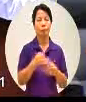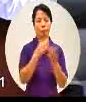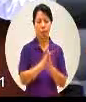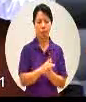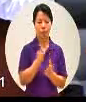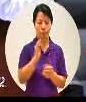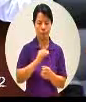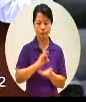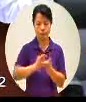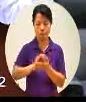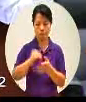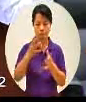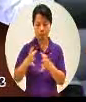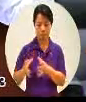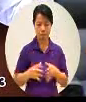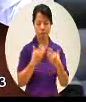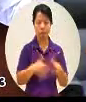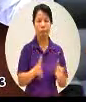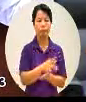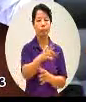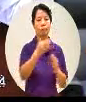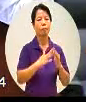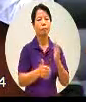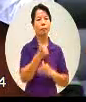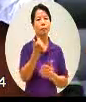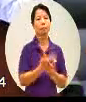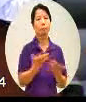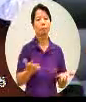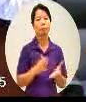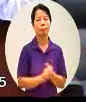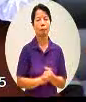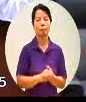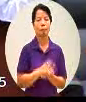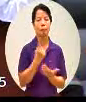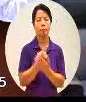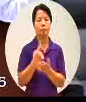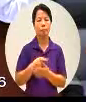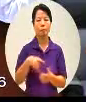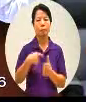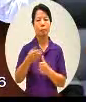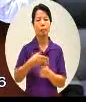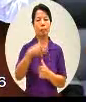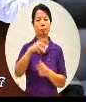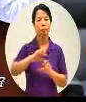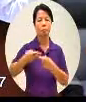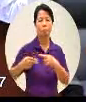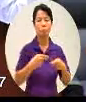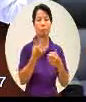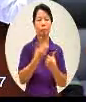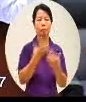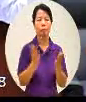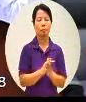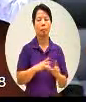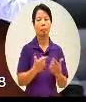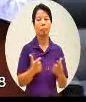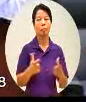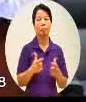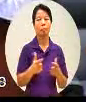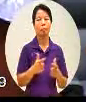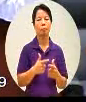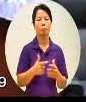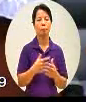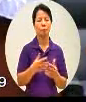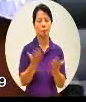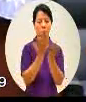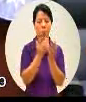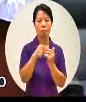诶啊。啊，家长要安怎啊？大概教改一流改一流改改到多钱入学啦、啊？你纯